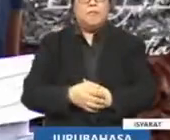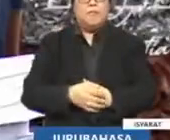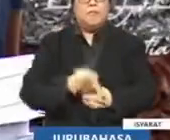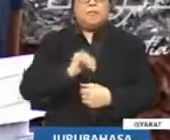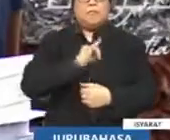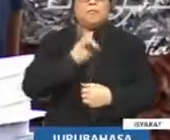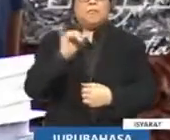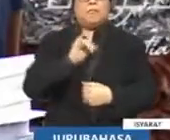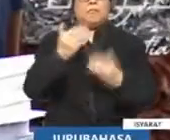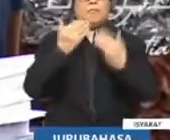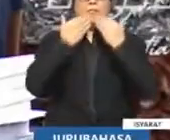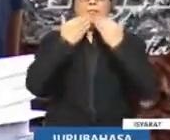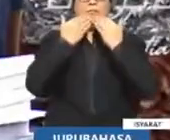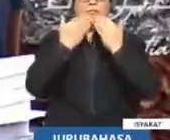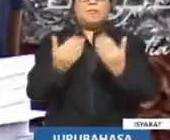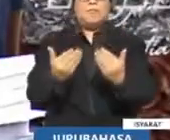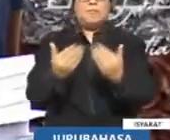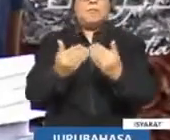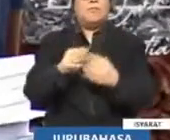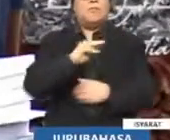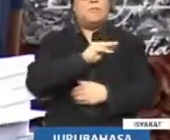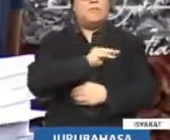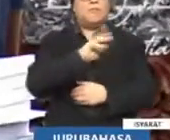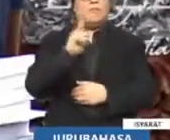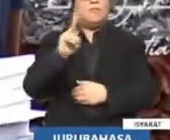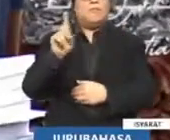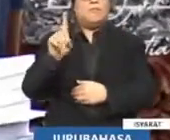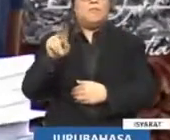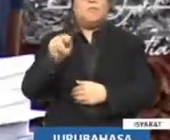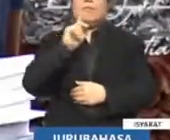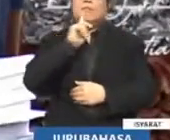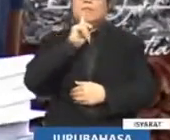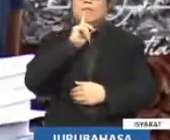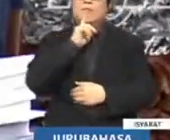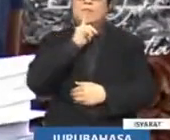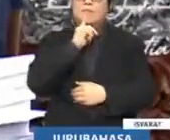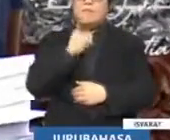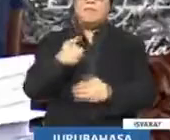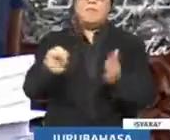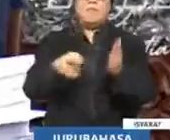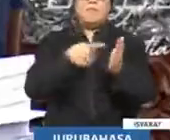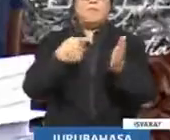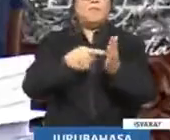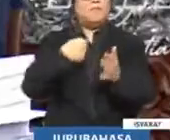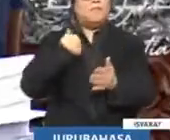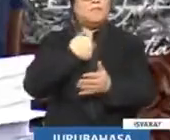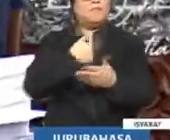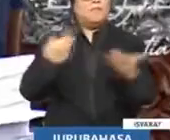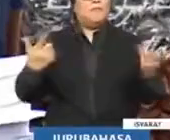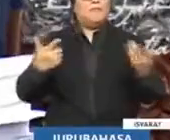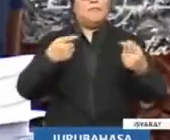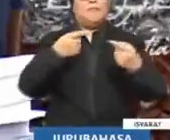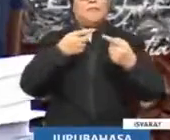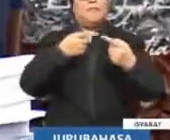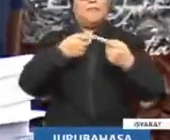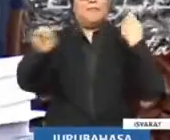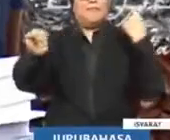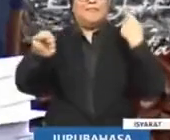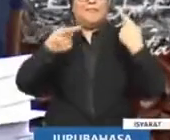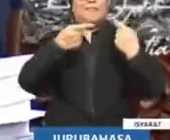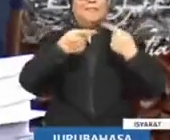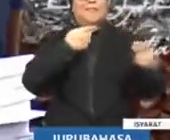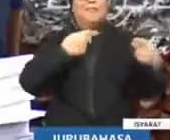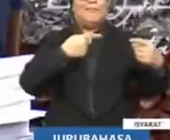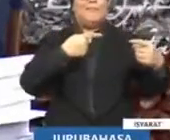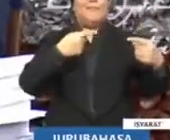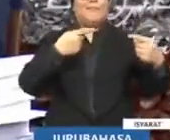saya juga ingin berterima kasih kepada Menteri Dalam Negeri walaupun Kadangkala kita tidak berusaha Luan dalam beberapa